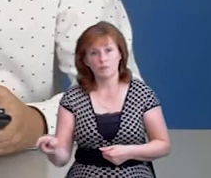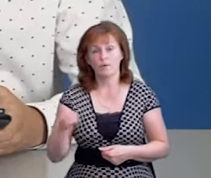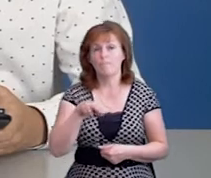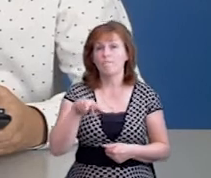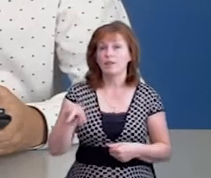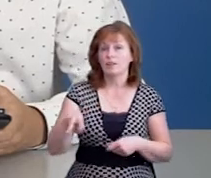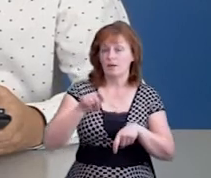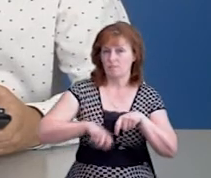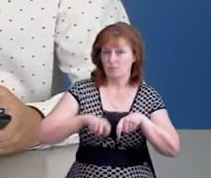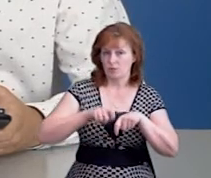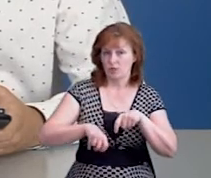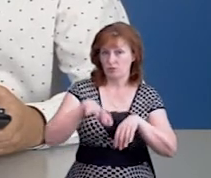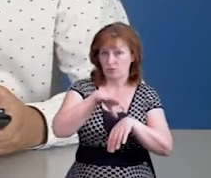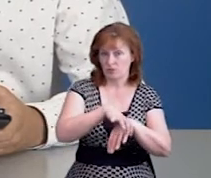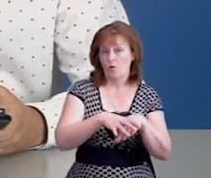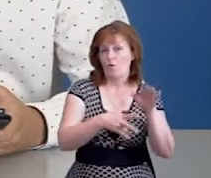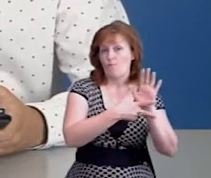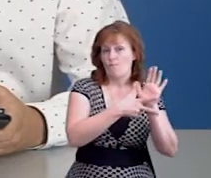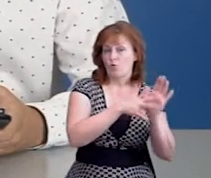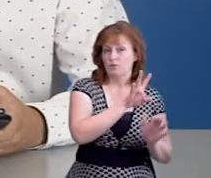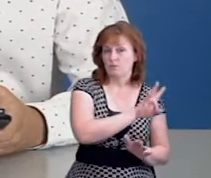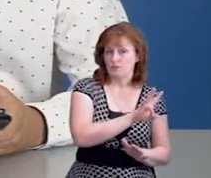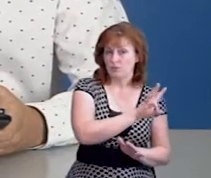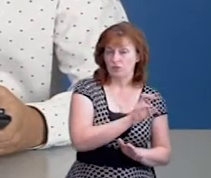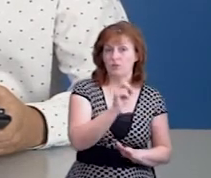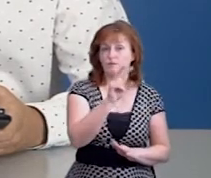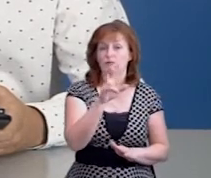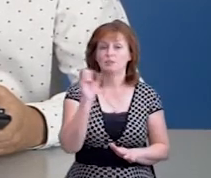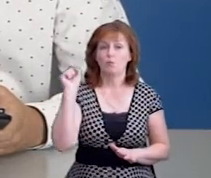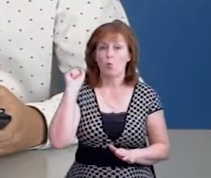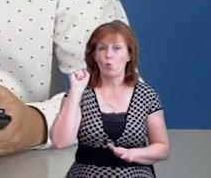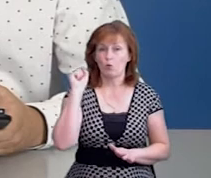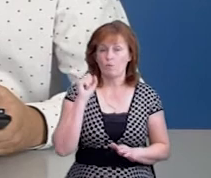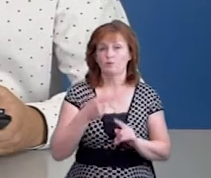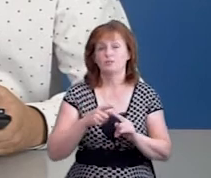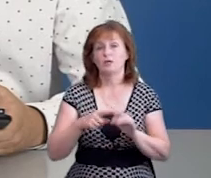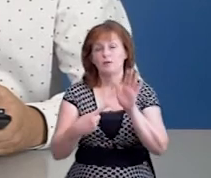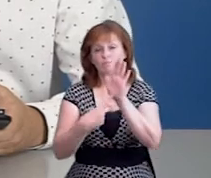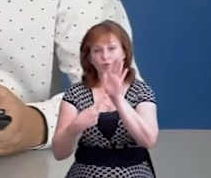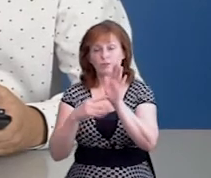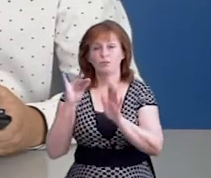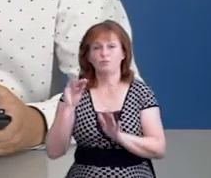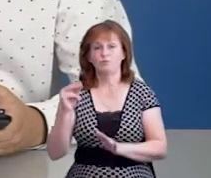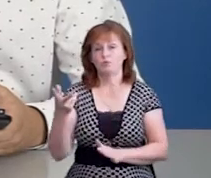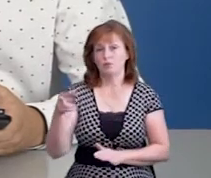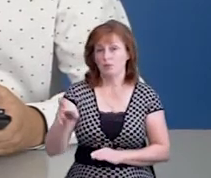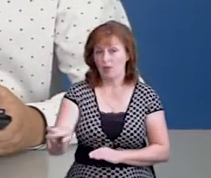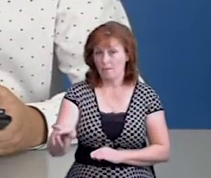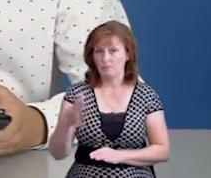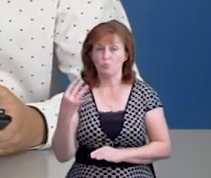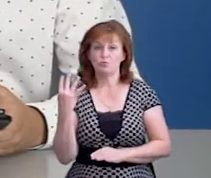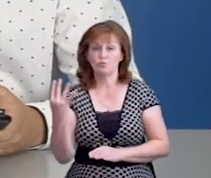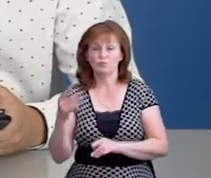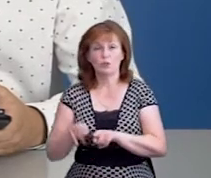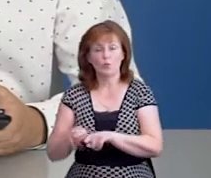підтвердили захворювання у 8 ніжинців, 12 жителів Бобровицького району та 6 Ічнянського. Ще 4 діагностували